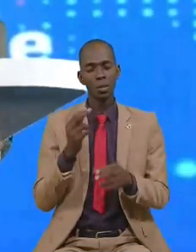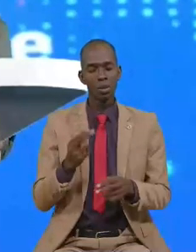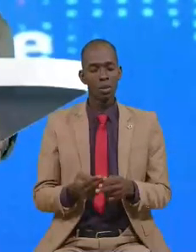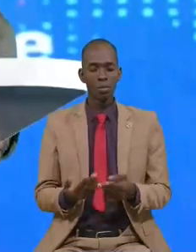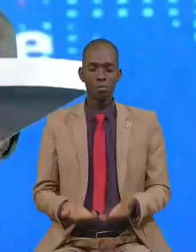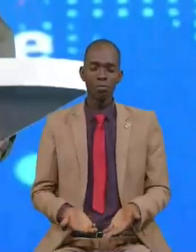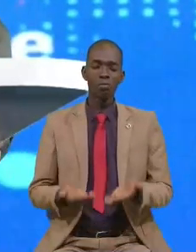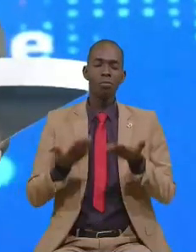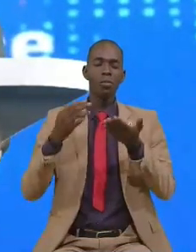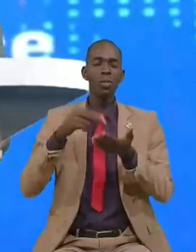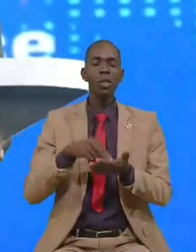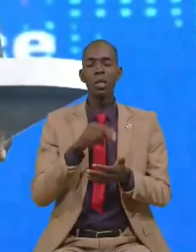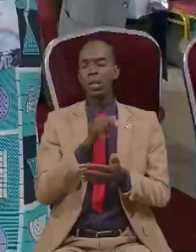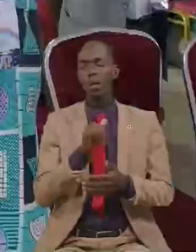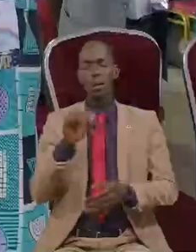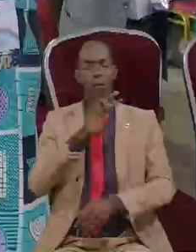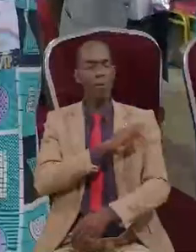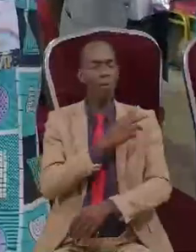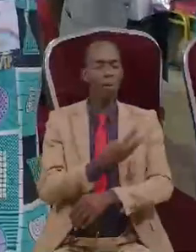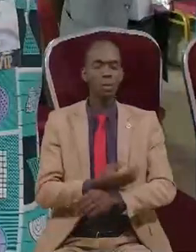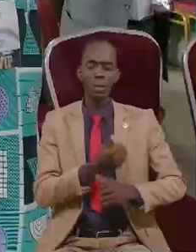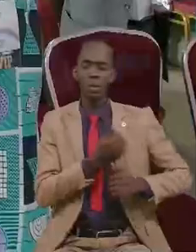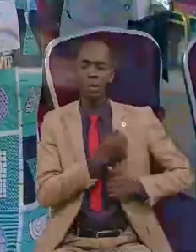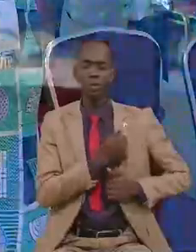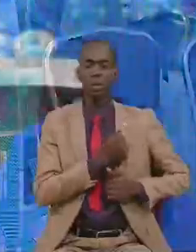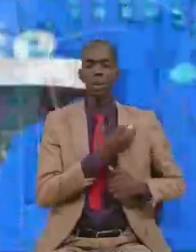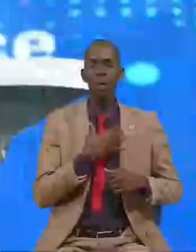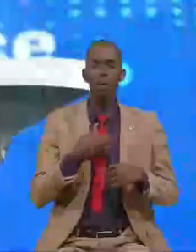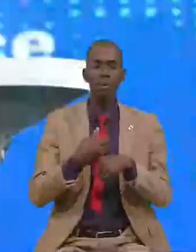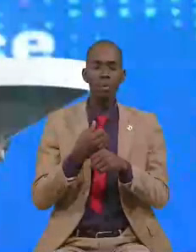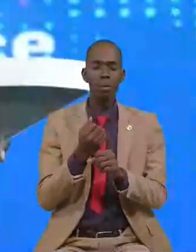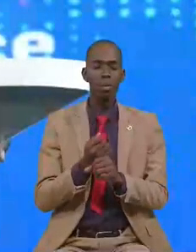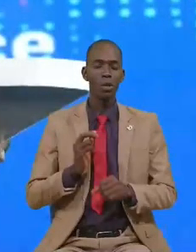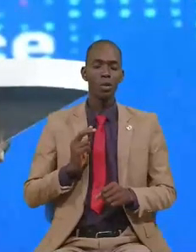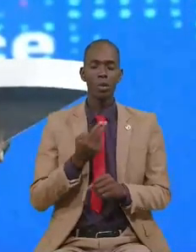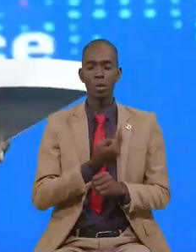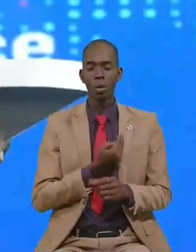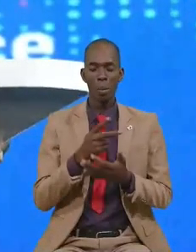Suscite une armée puissante et fais-nous